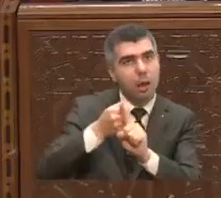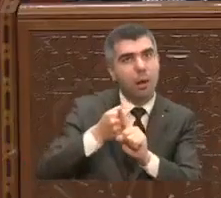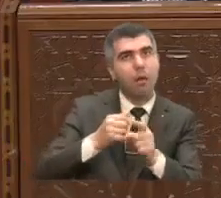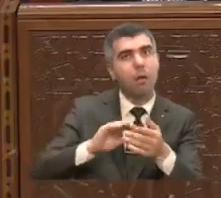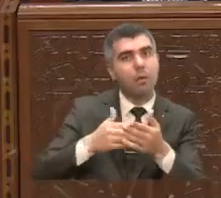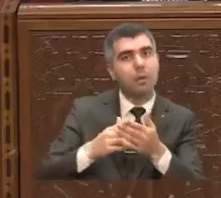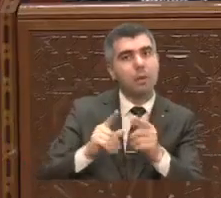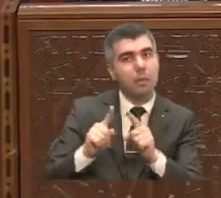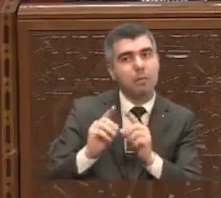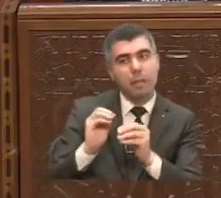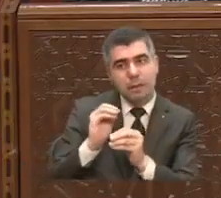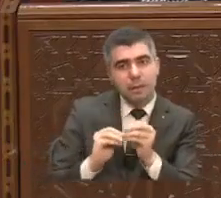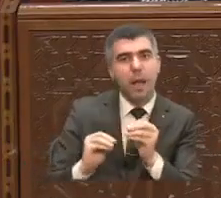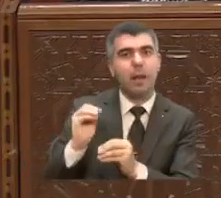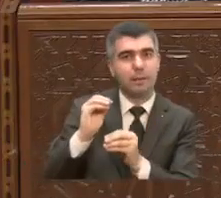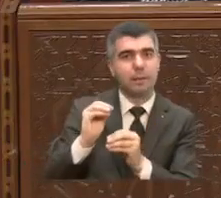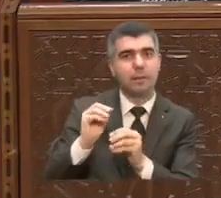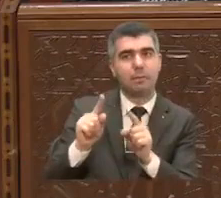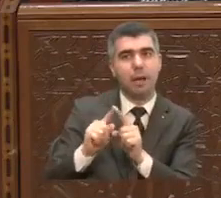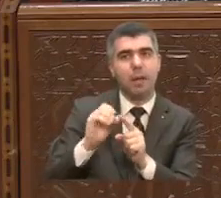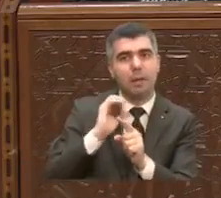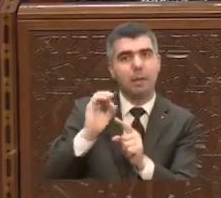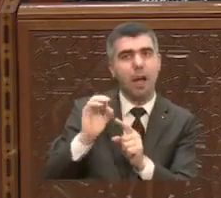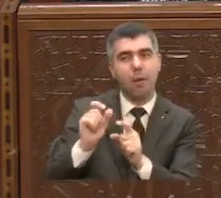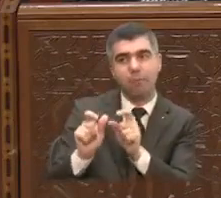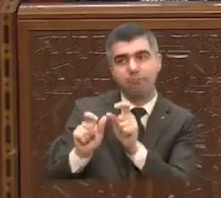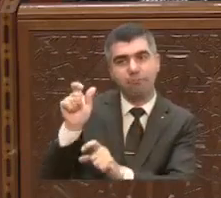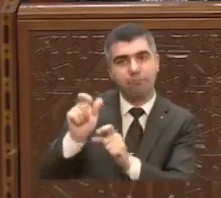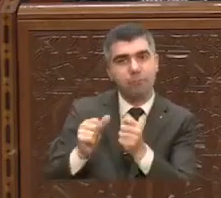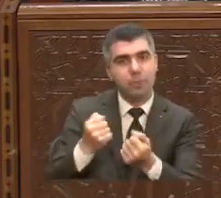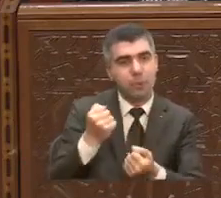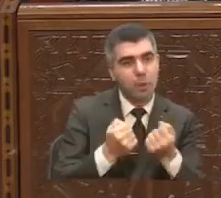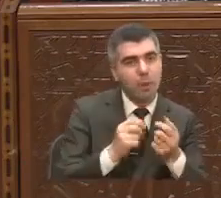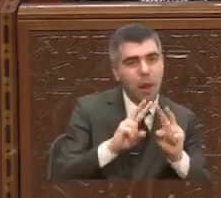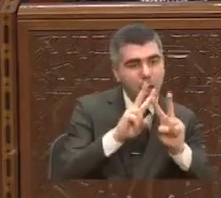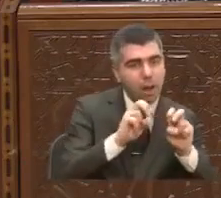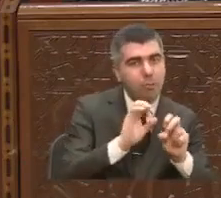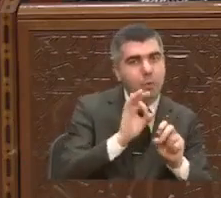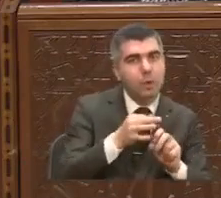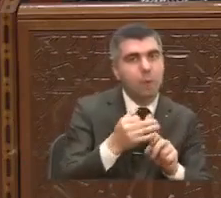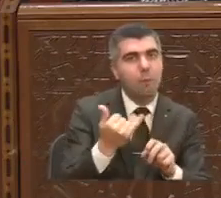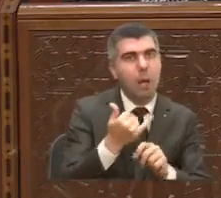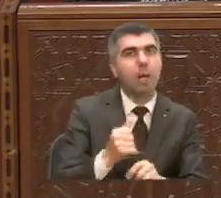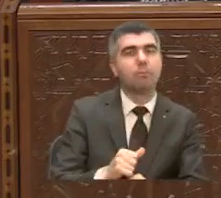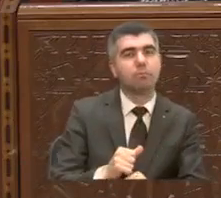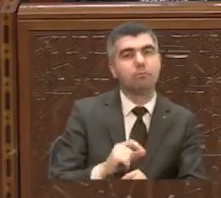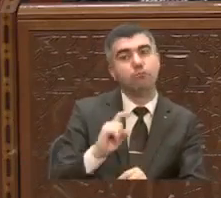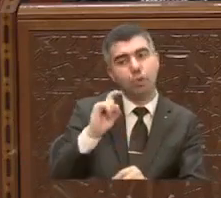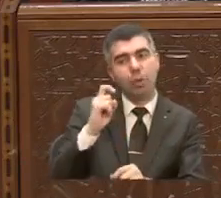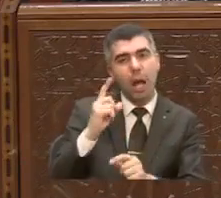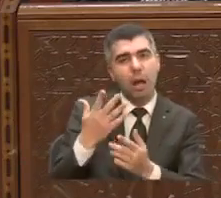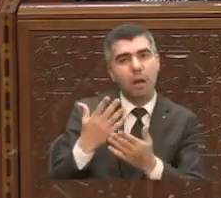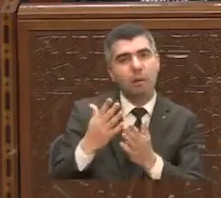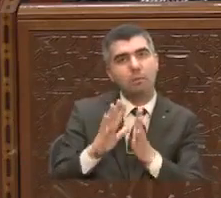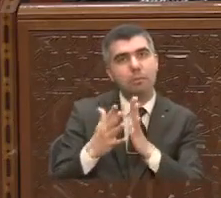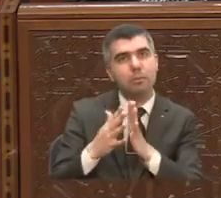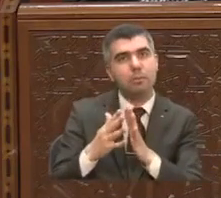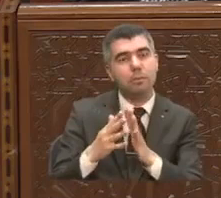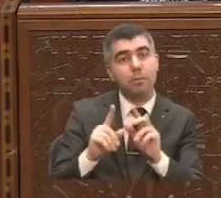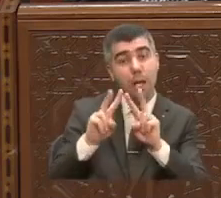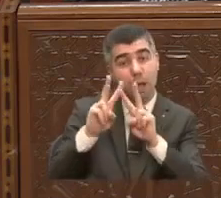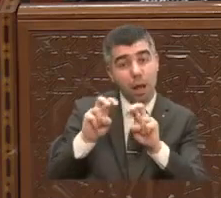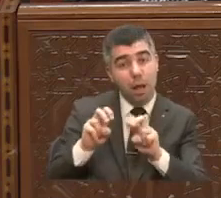نقولوا الإكثار الإيجابي في إطار السلامة الطرقية من هذه العملية ديال الافتحاص، ونحن حاليا خلال هذا الشهر راح نديروا الافتحاص